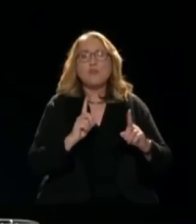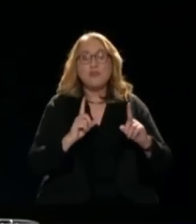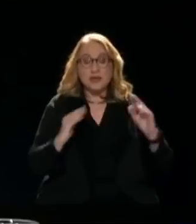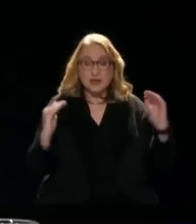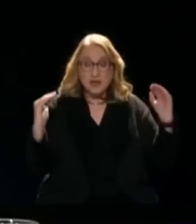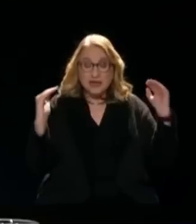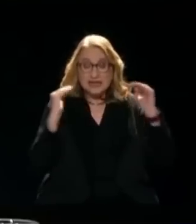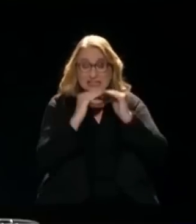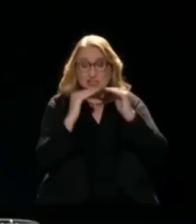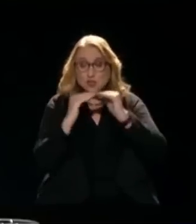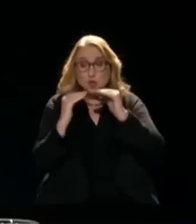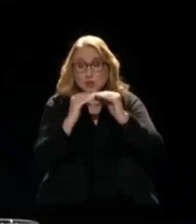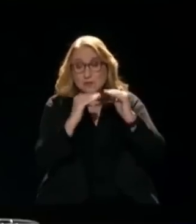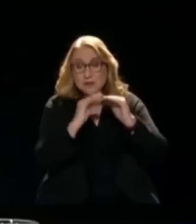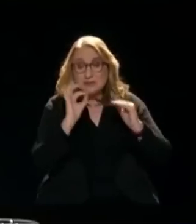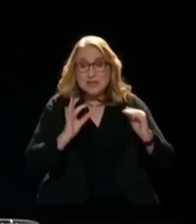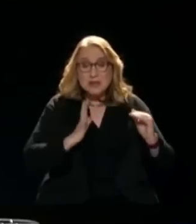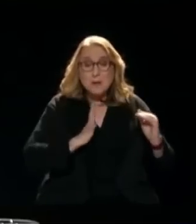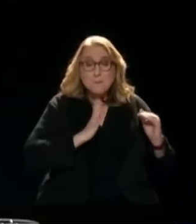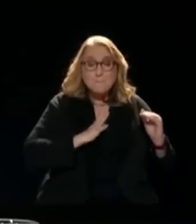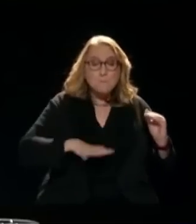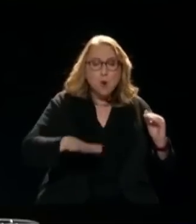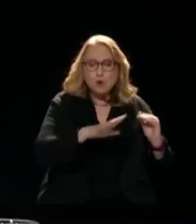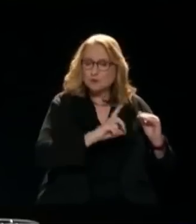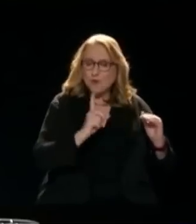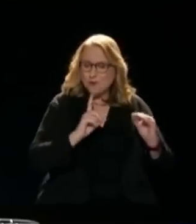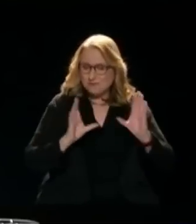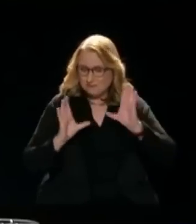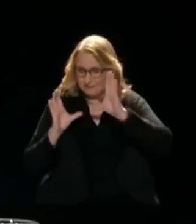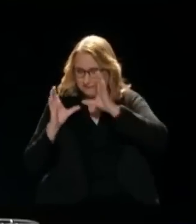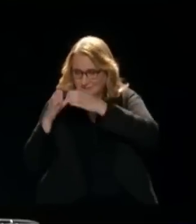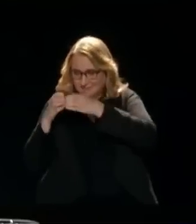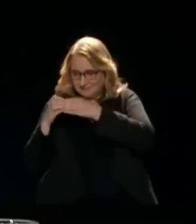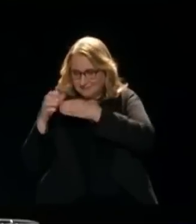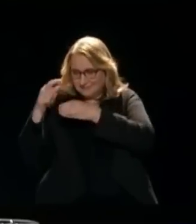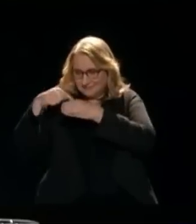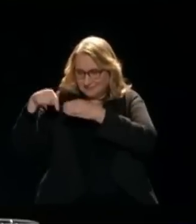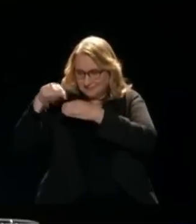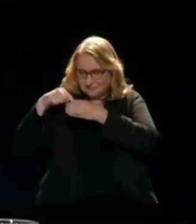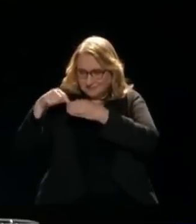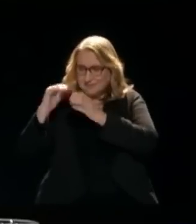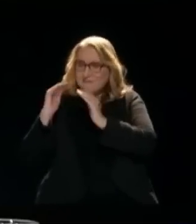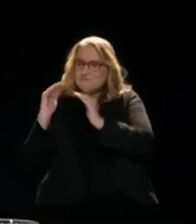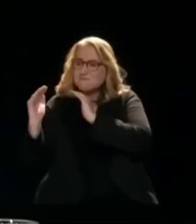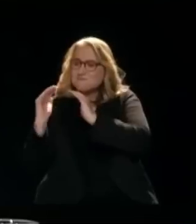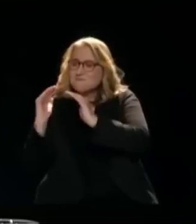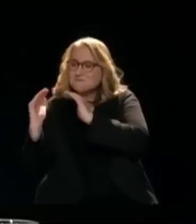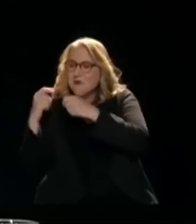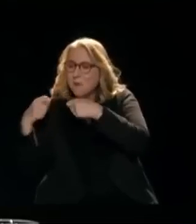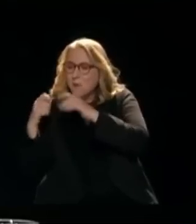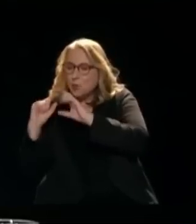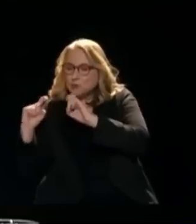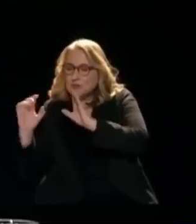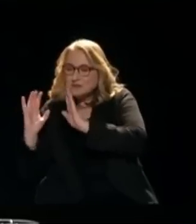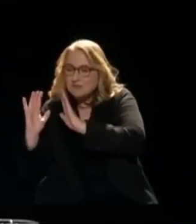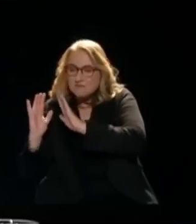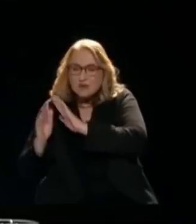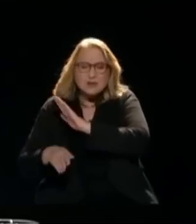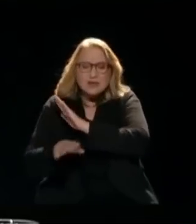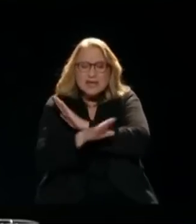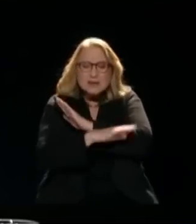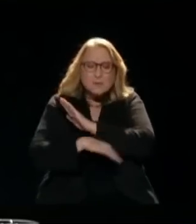Αντίθετα, μια μικρή κάστα ολιγαρχών και ημετέρων τις μεταχειρίζεται προνομιακά και όλους τους υπόλοιπους στο